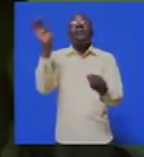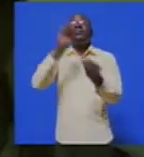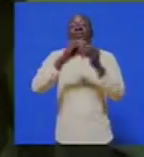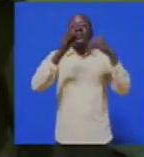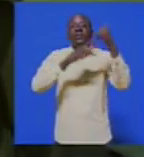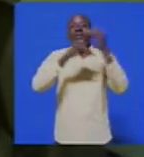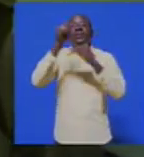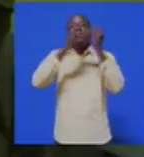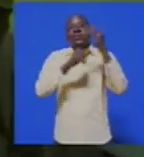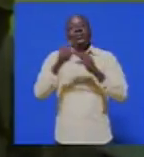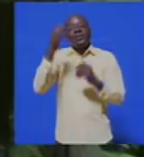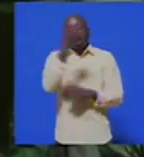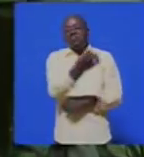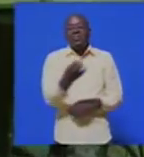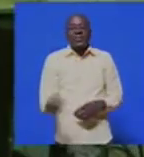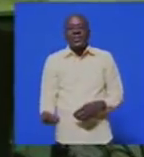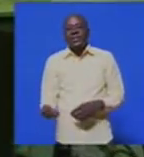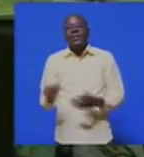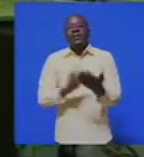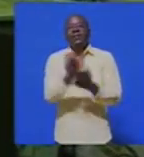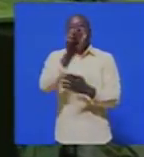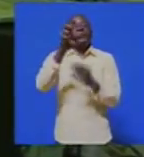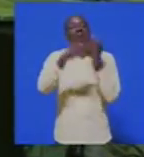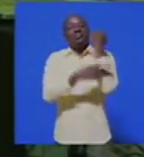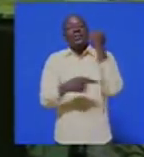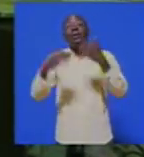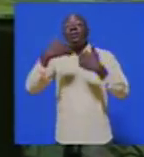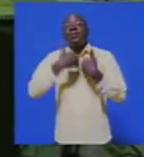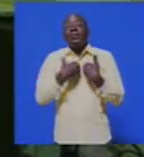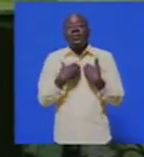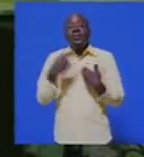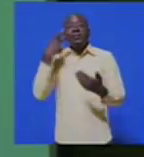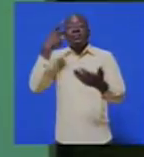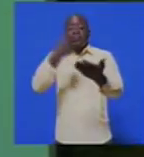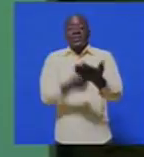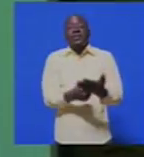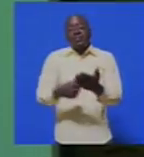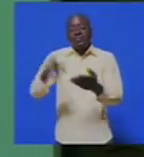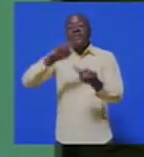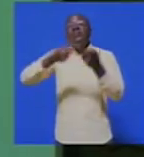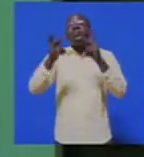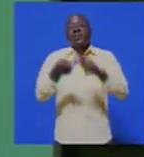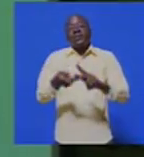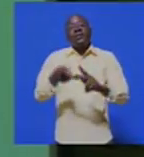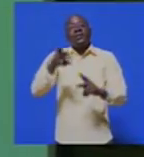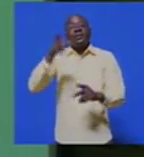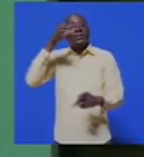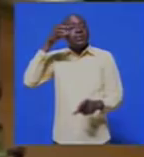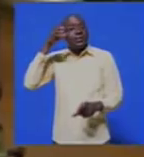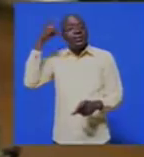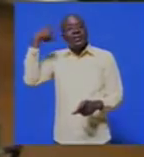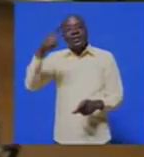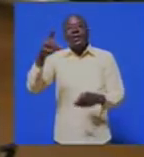de l'équipement, les lycées régionaux bénéficient d'une assistance technique du partenaire taïwanais qui se résume à